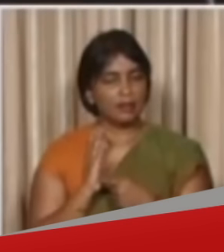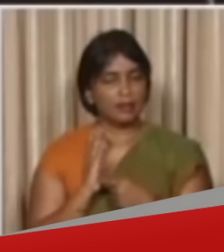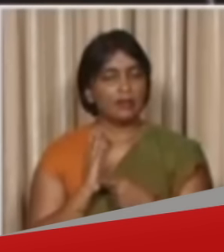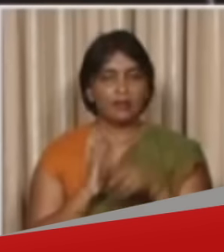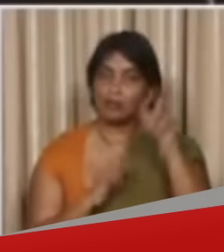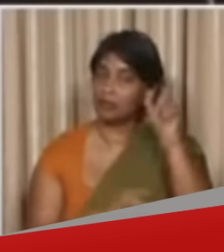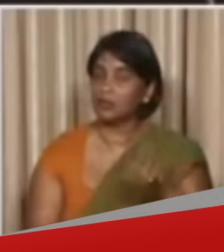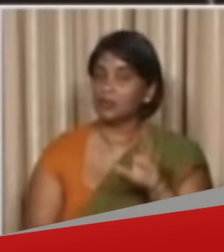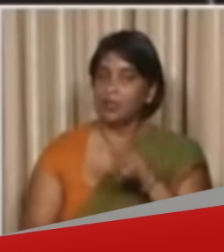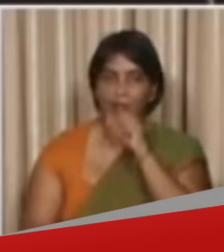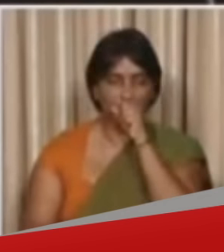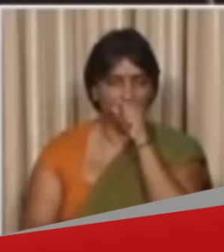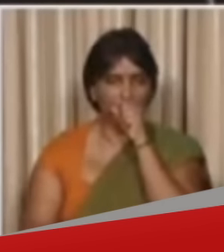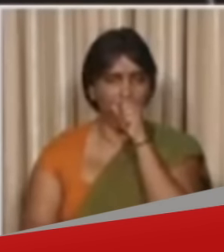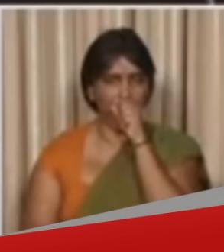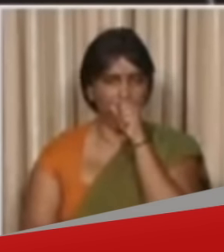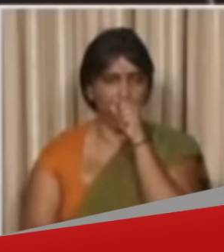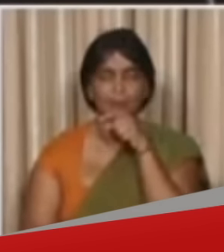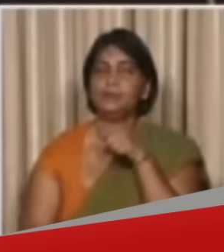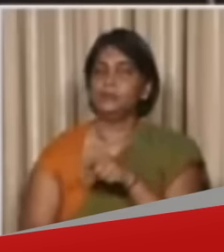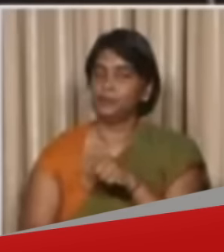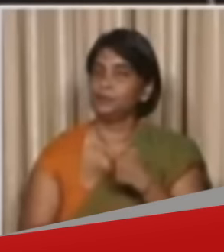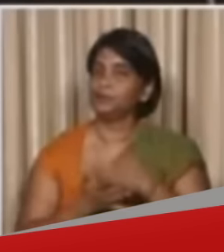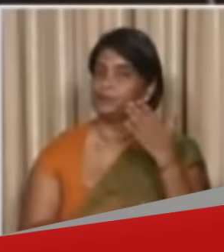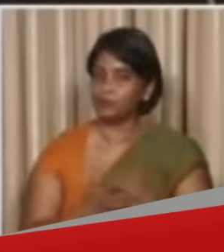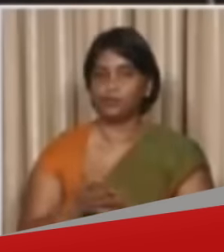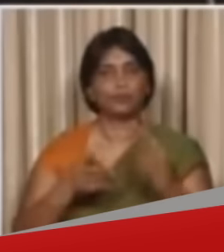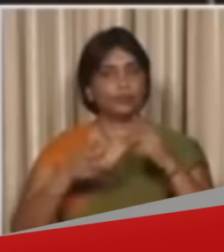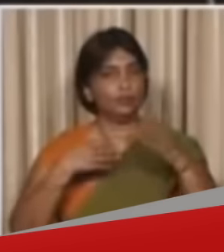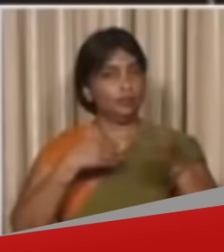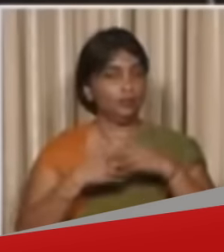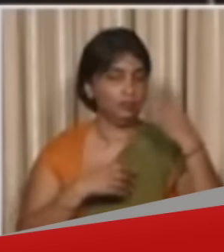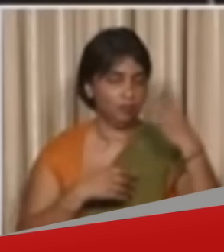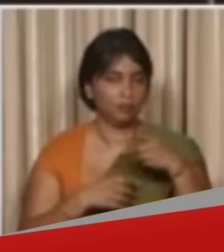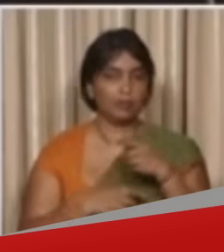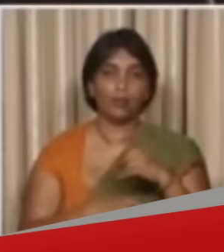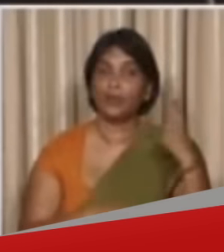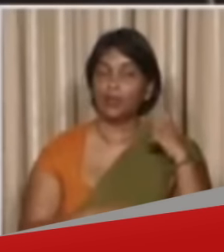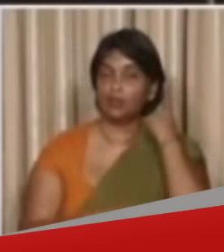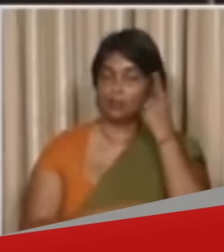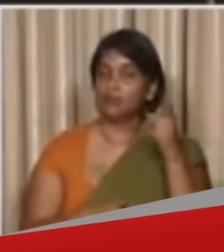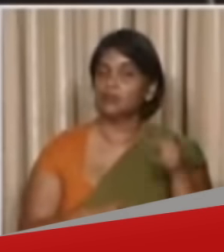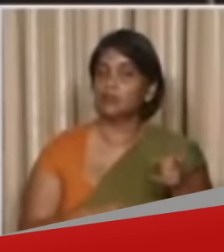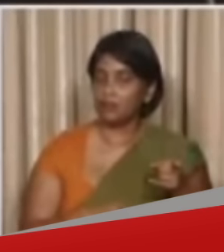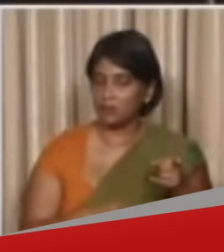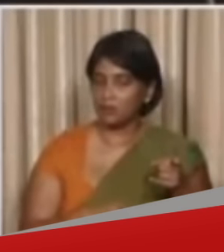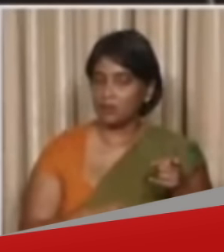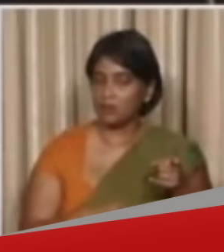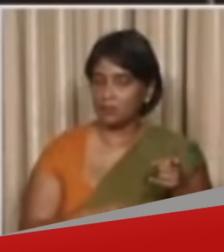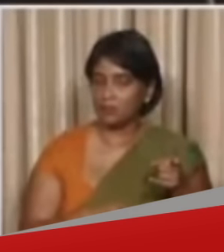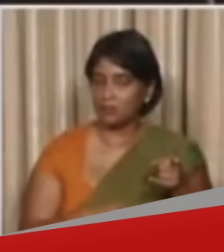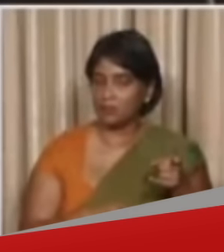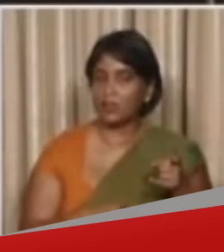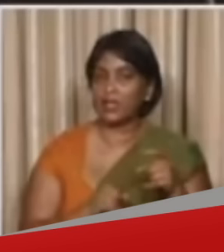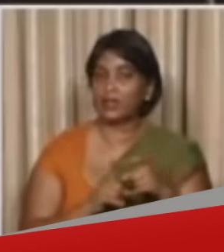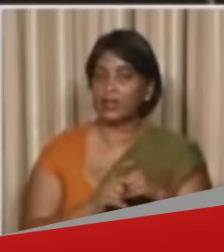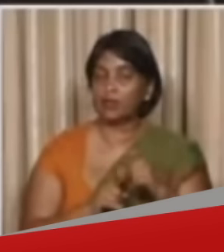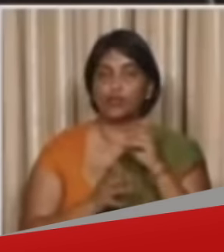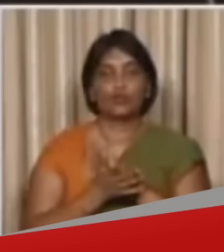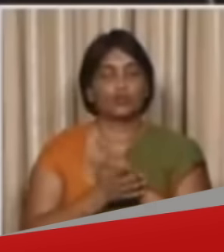නිලධාරියා විසින් ඒ වාර්තාව ඊළඟට ඇමුණුම් 3 හමුදා බුද්ධි අංශ අධ්‍යක්ෂක